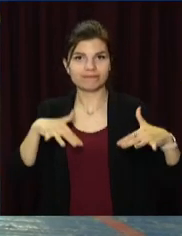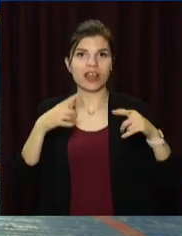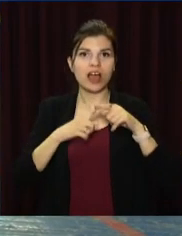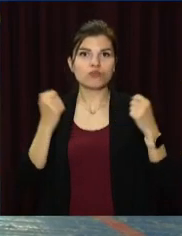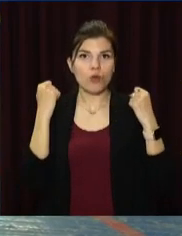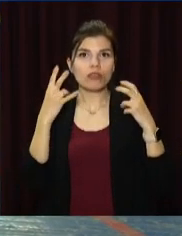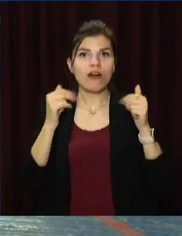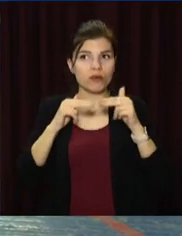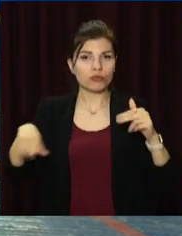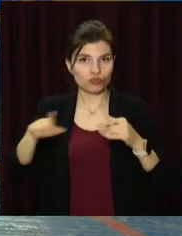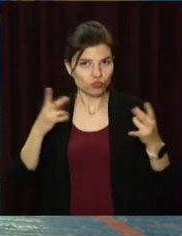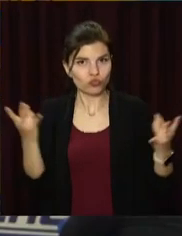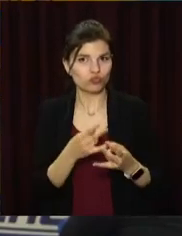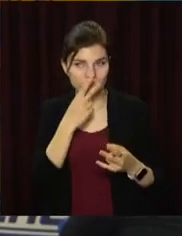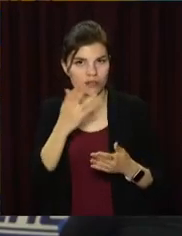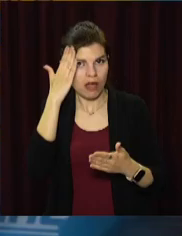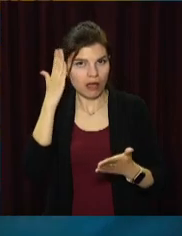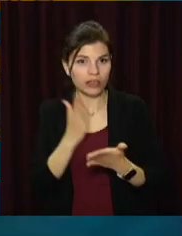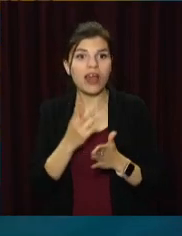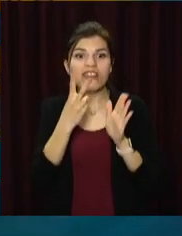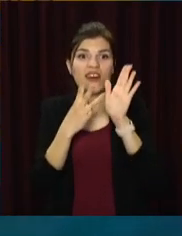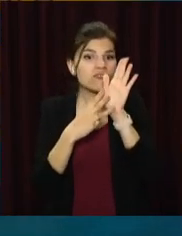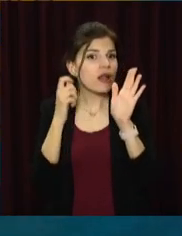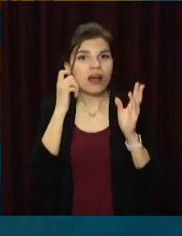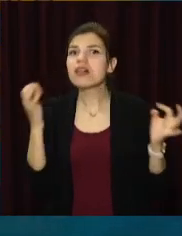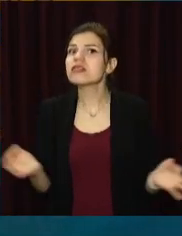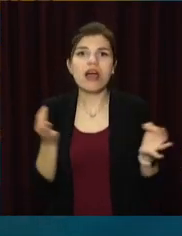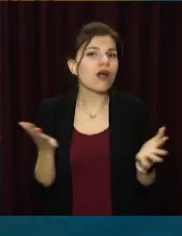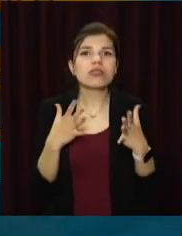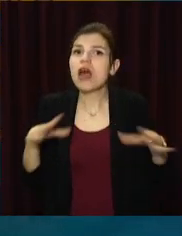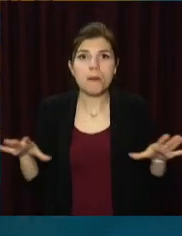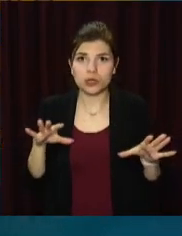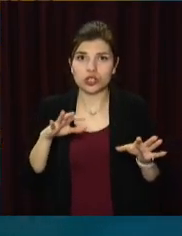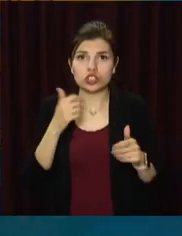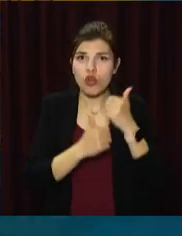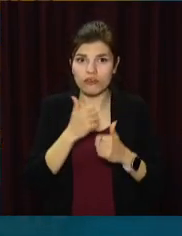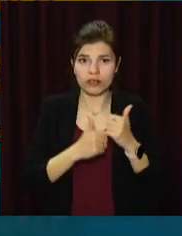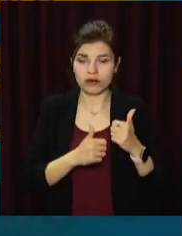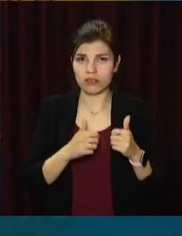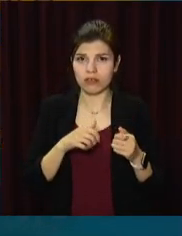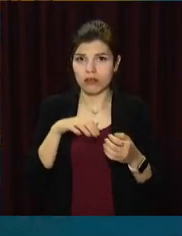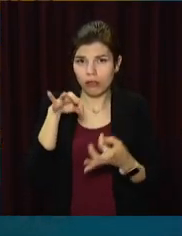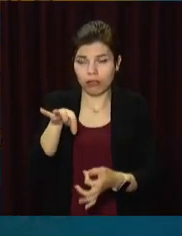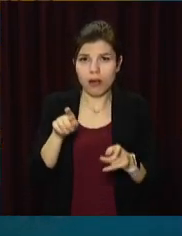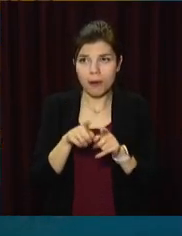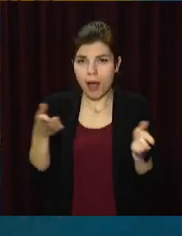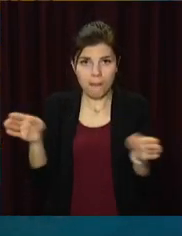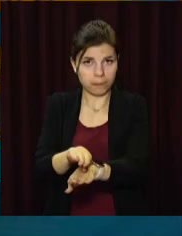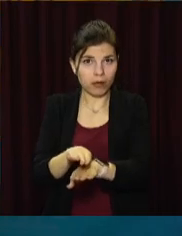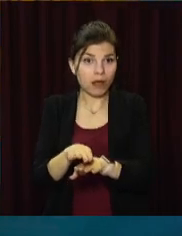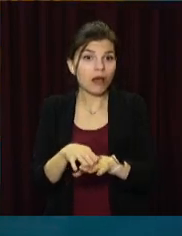виду спорту на Дніпропетровщині. 28 років не проводились ніякі змагання, мінідукраїнські у нас в